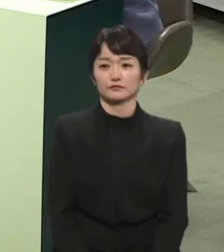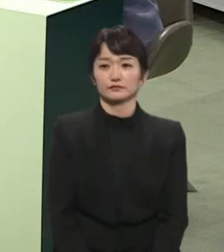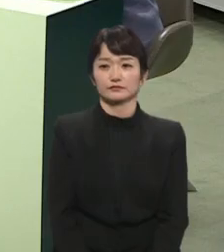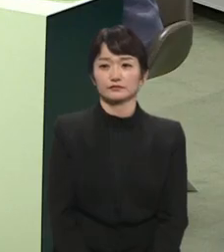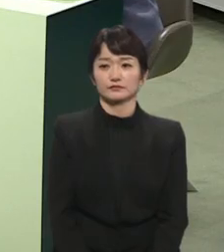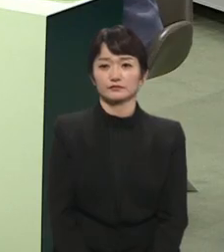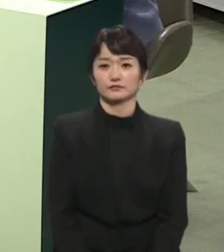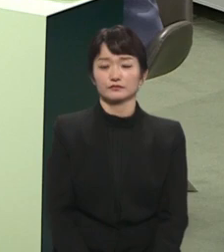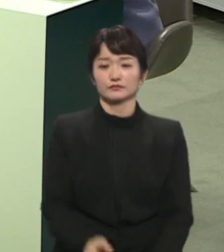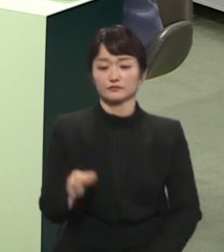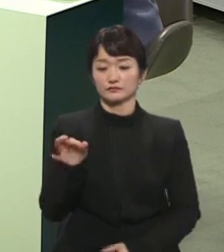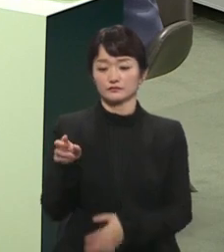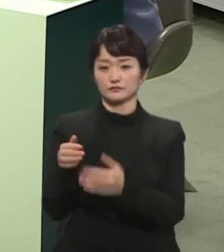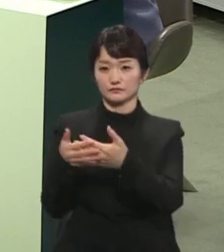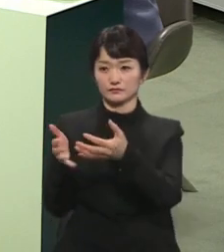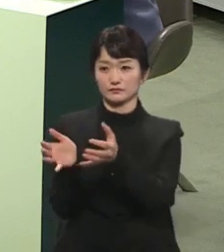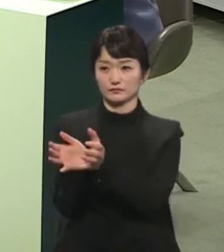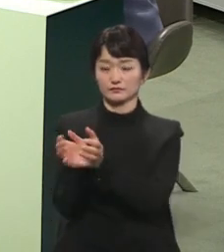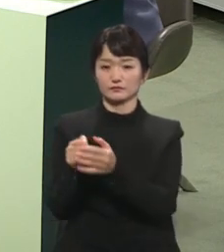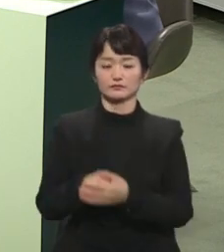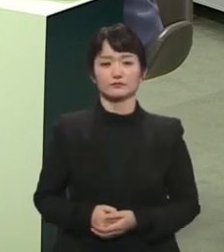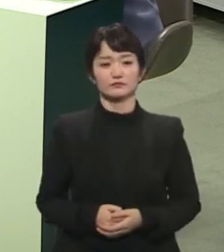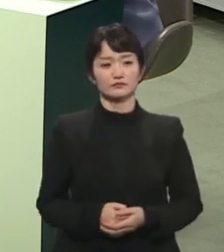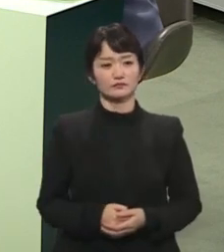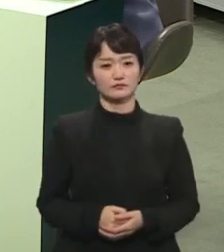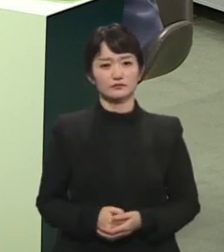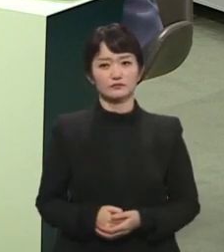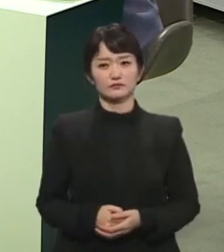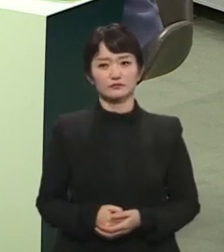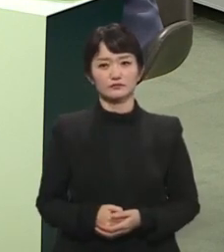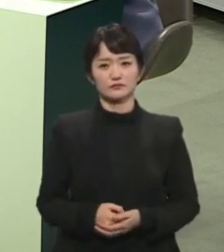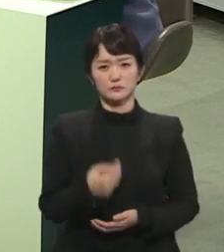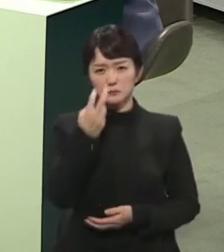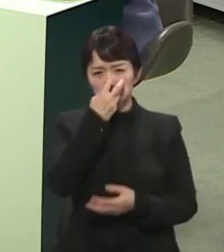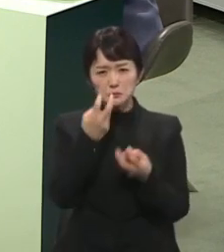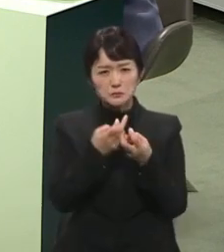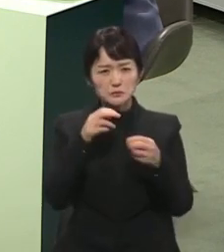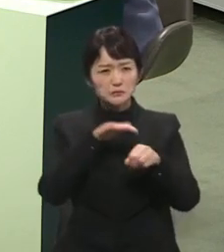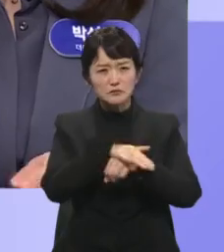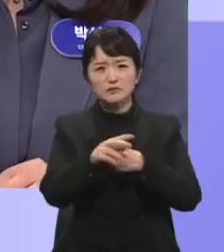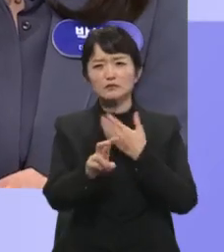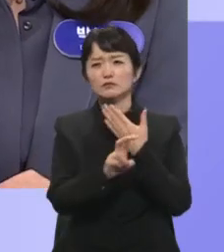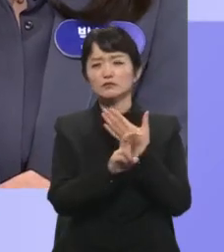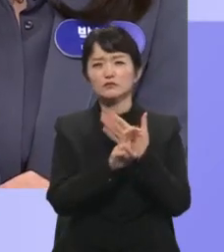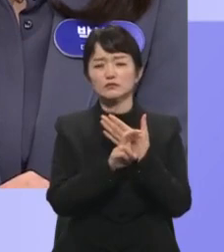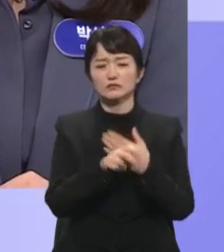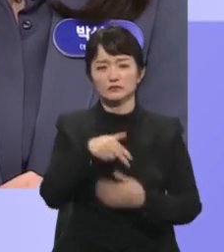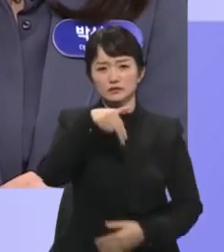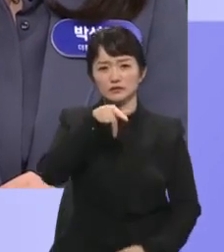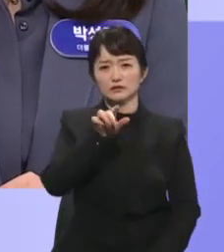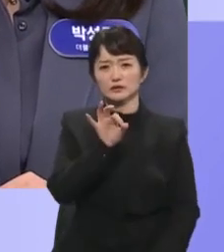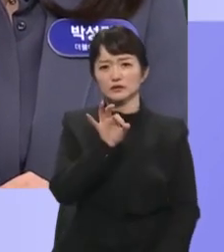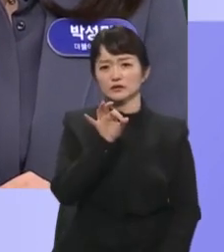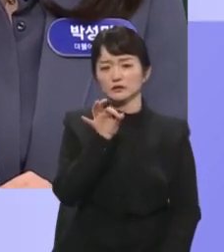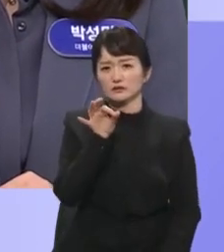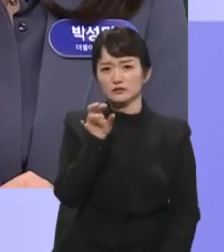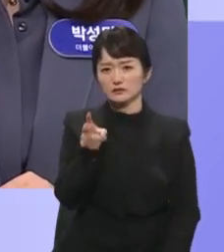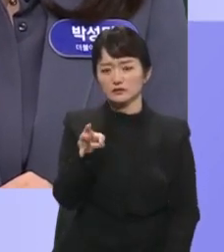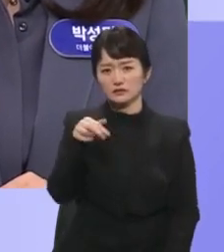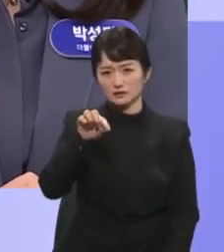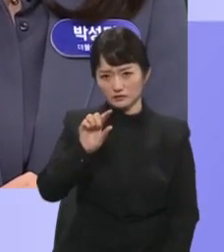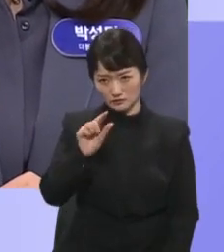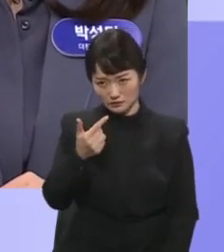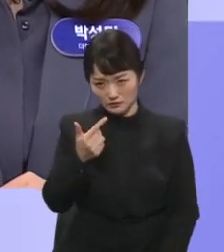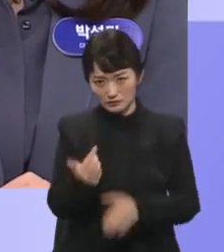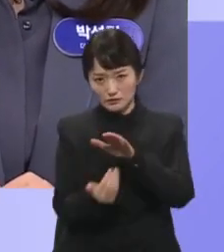여권에서는이 취재 방식은 불법적이고 주장하는 분들도 있거든요 뭐 장예찬 최고 의원이라 그렇죠 일단 뭐 당연히 뭐 취재